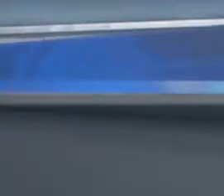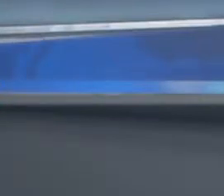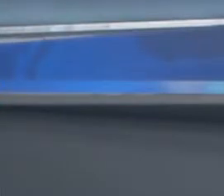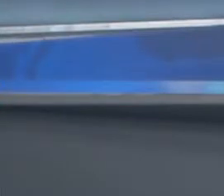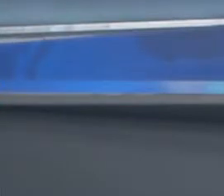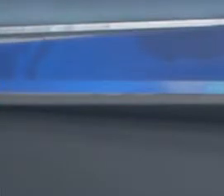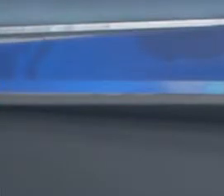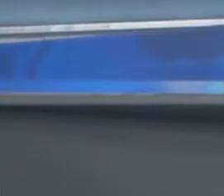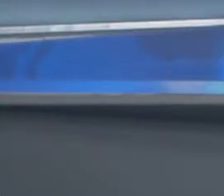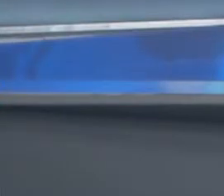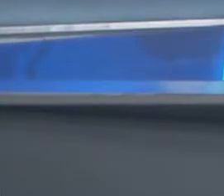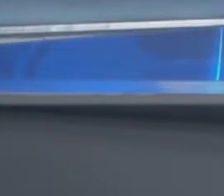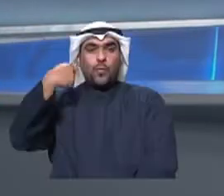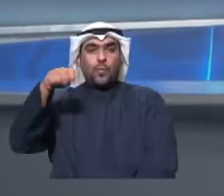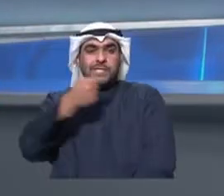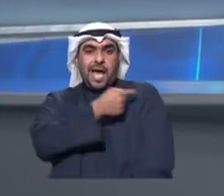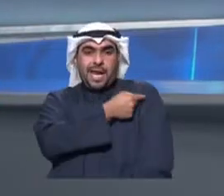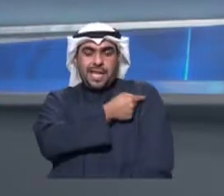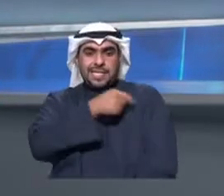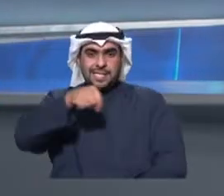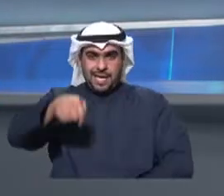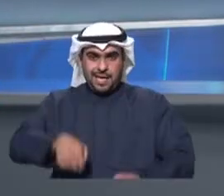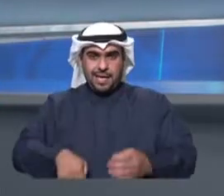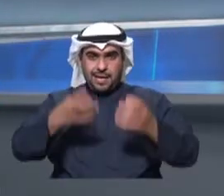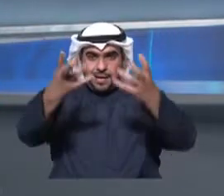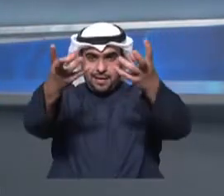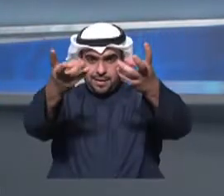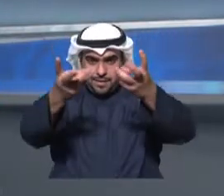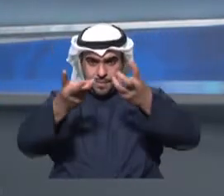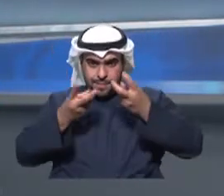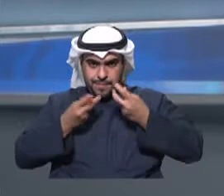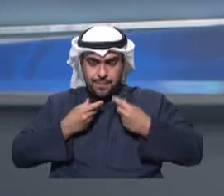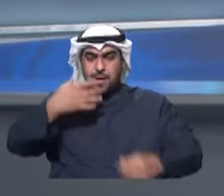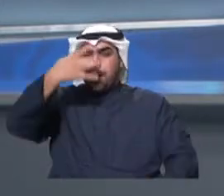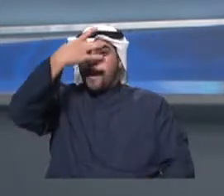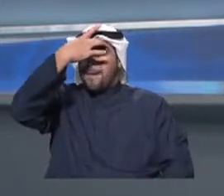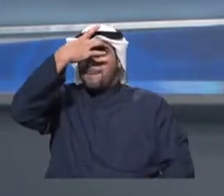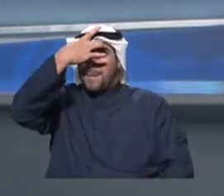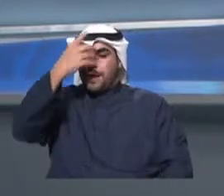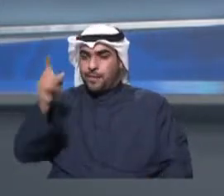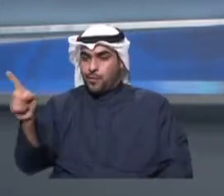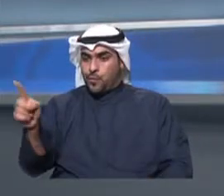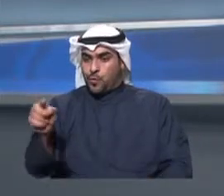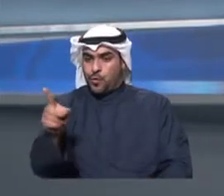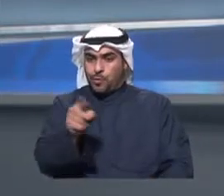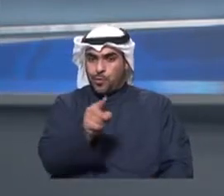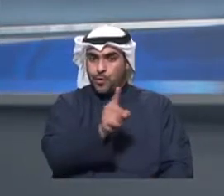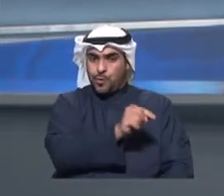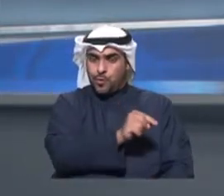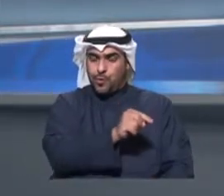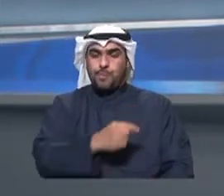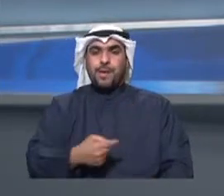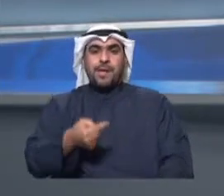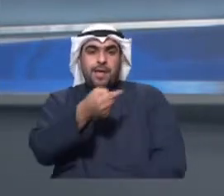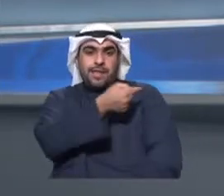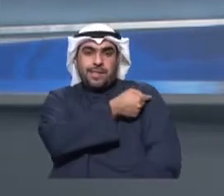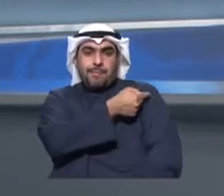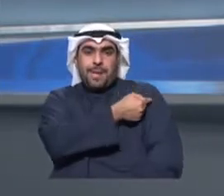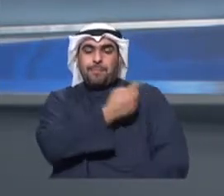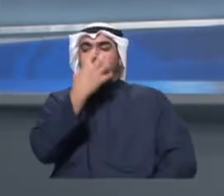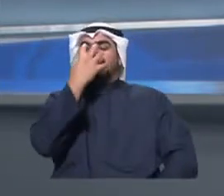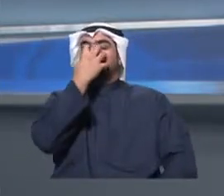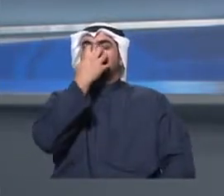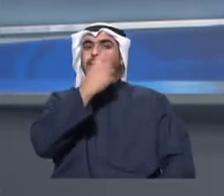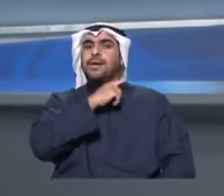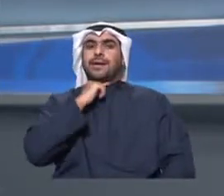أفادت البيانات والإحصاءات الرسمية الصادرة من وزارة الصحة مؤخرا ببداية انكسار حدة الموجة